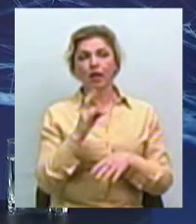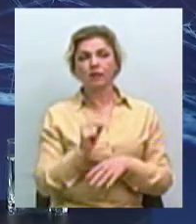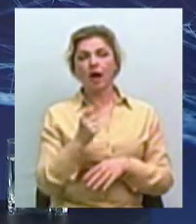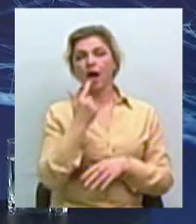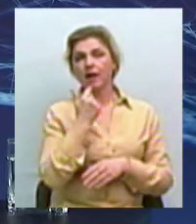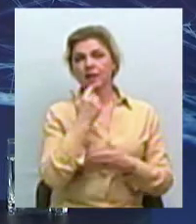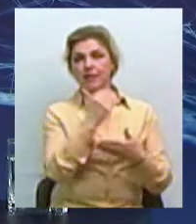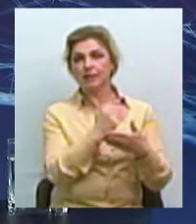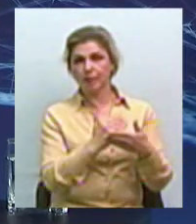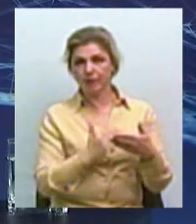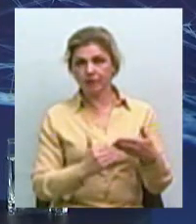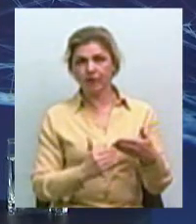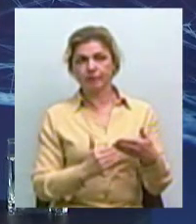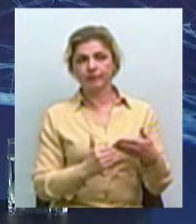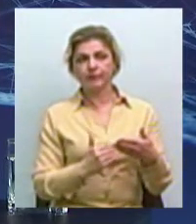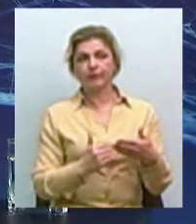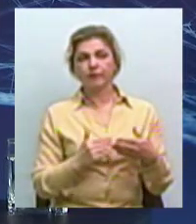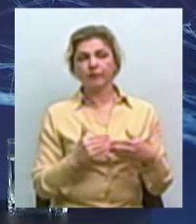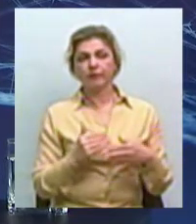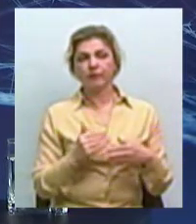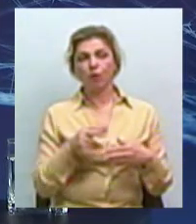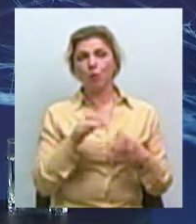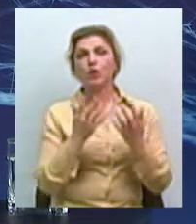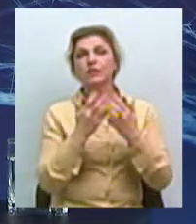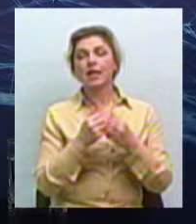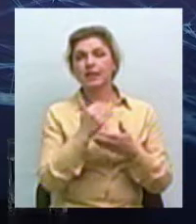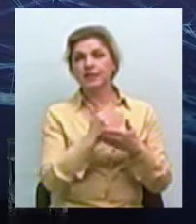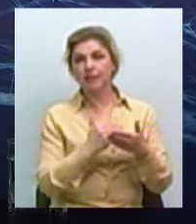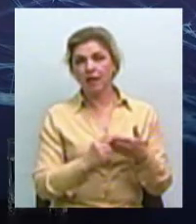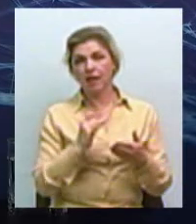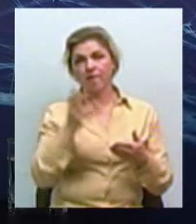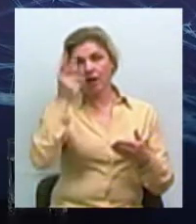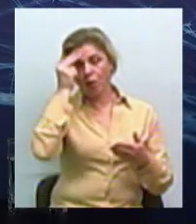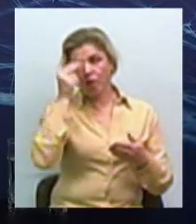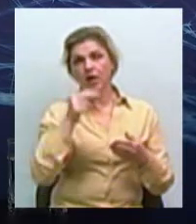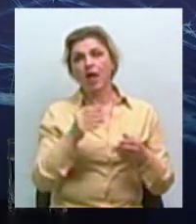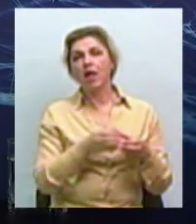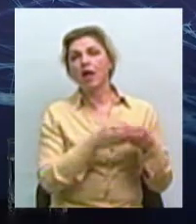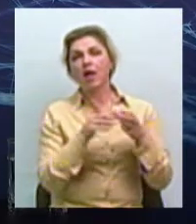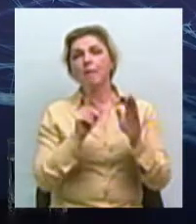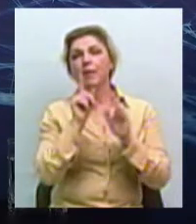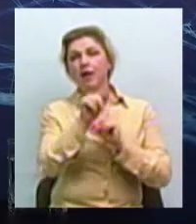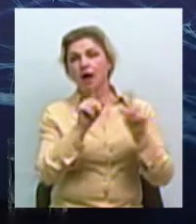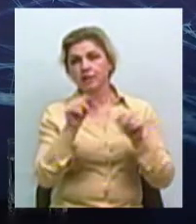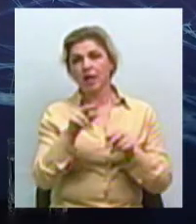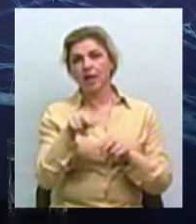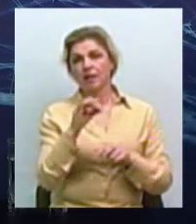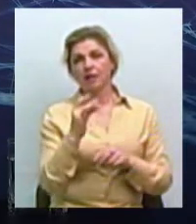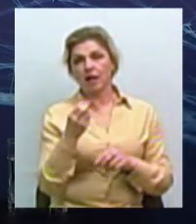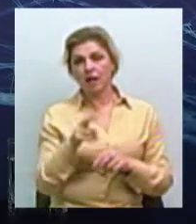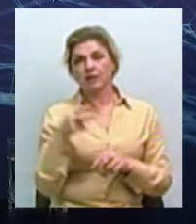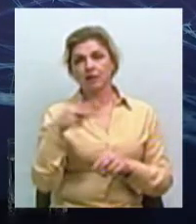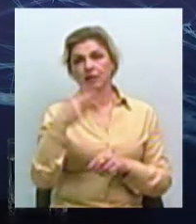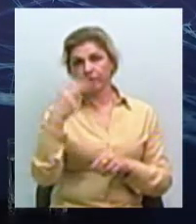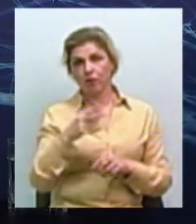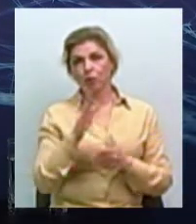червоний список, тобто приписне населення по статистиці, яке є, і враховувалися міграції по деклараціям. З 2020 року вже буде